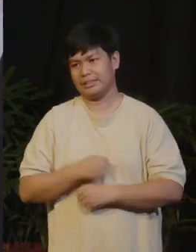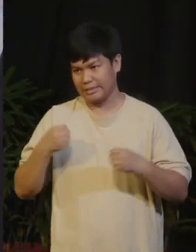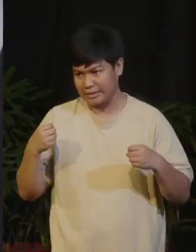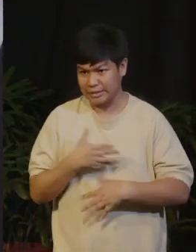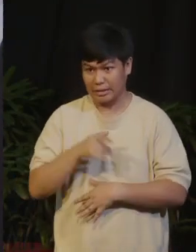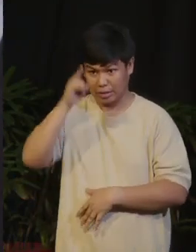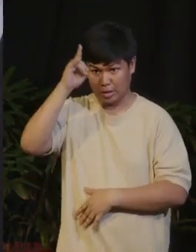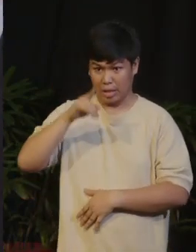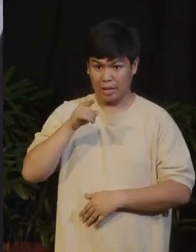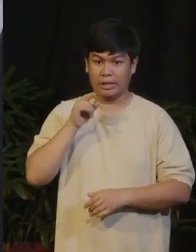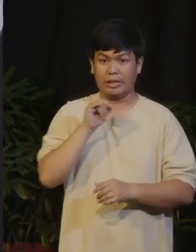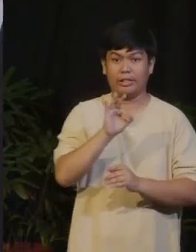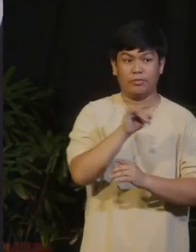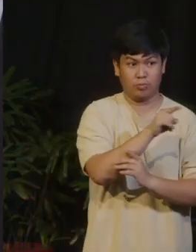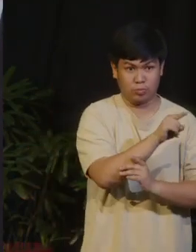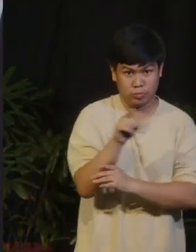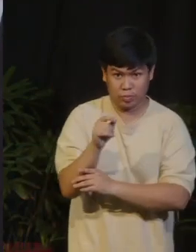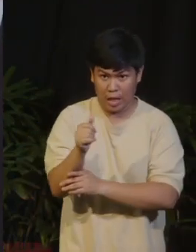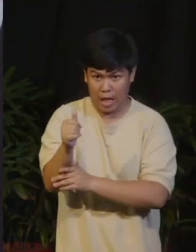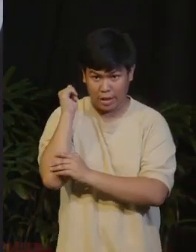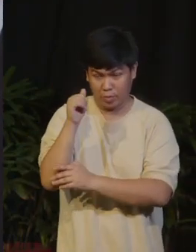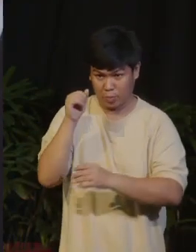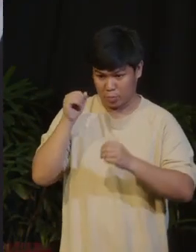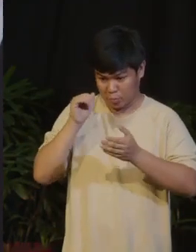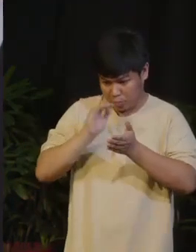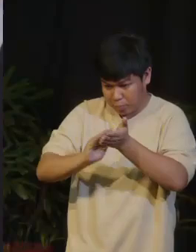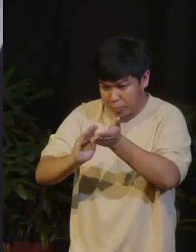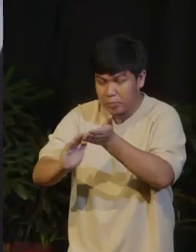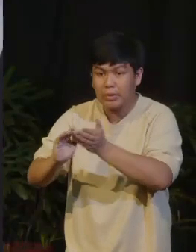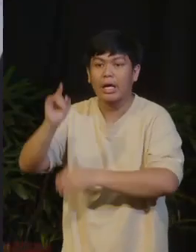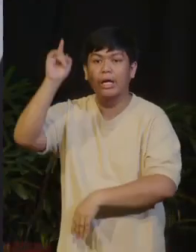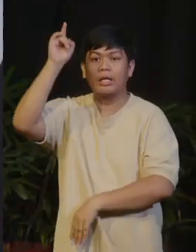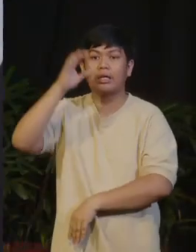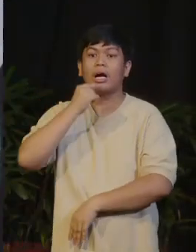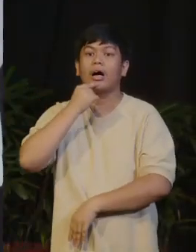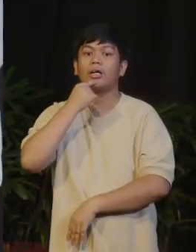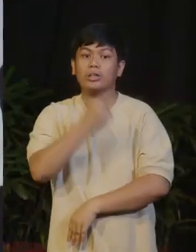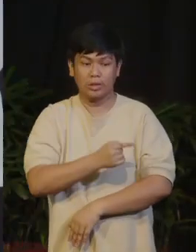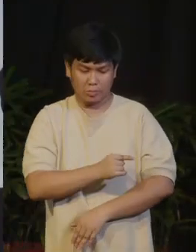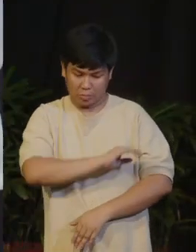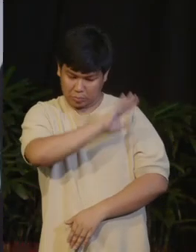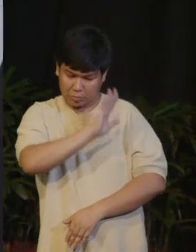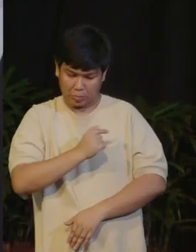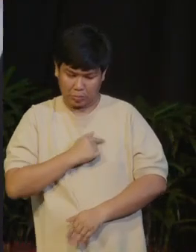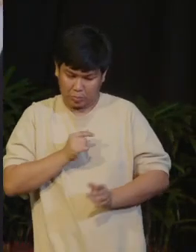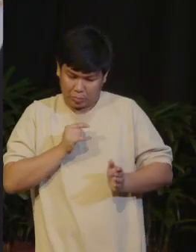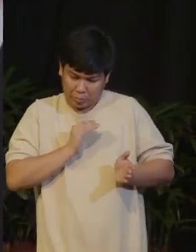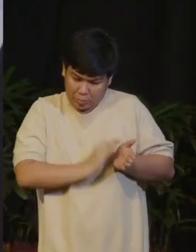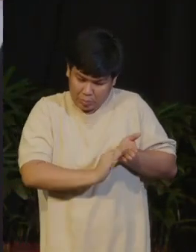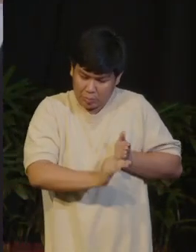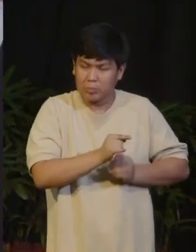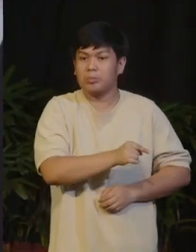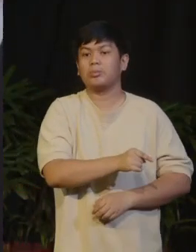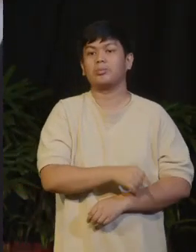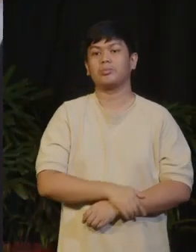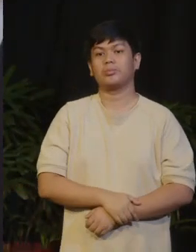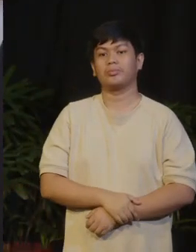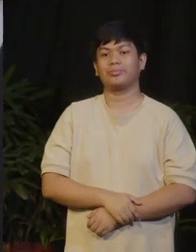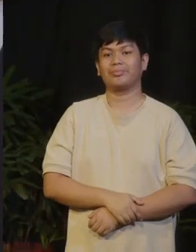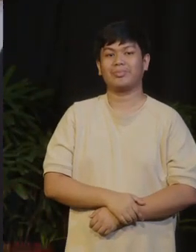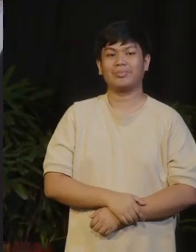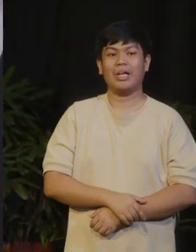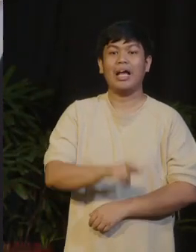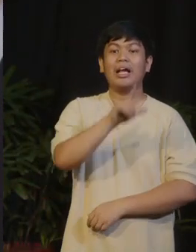niyo magpatawad? Hindi ko kayo patatawarin. Sinabi ba ni God yun? Hindi ba sa Lord's